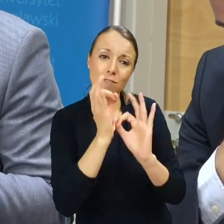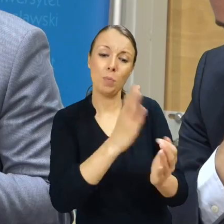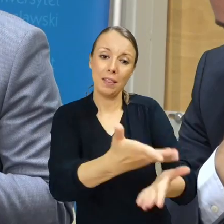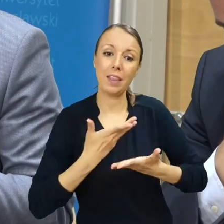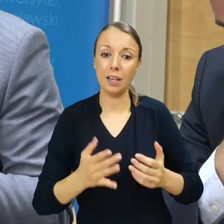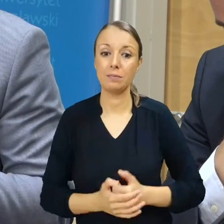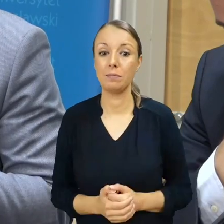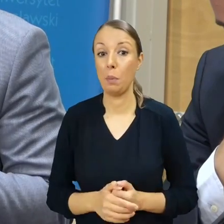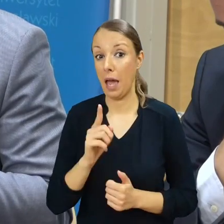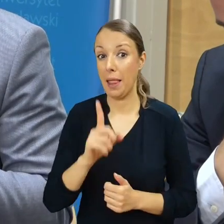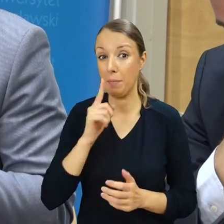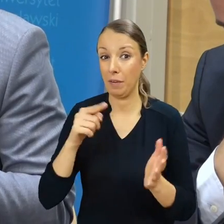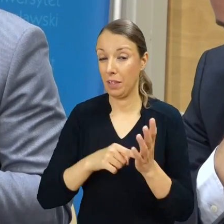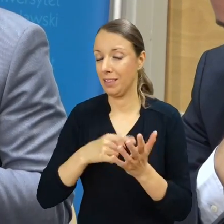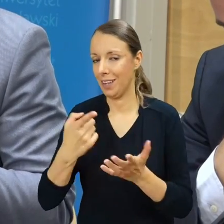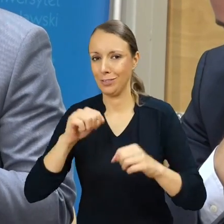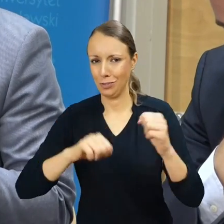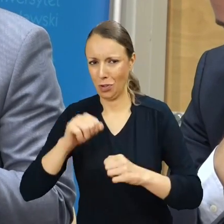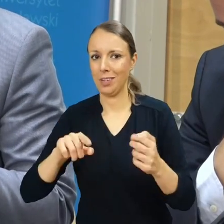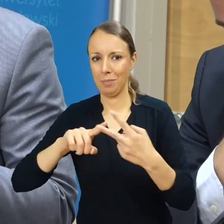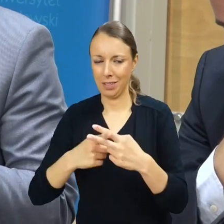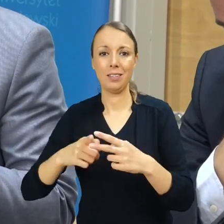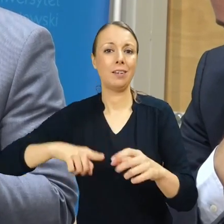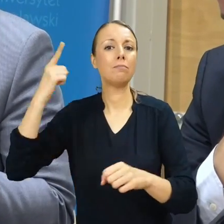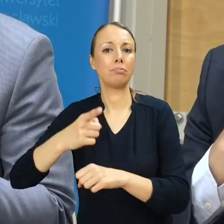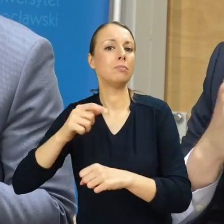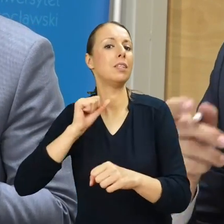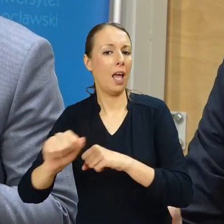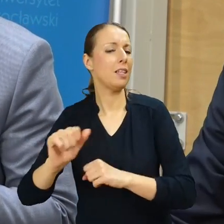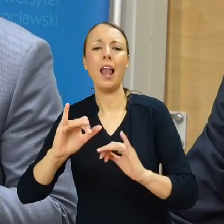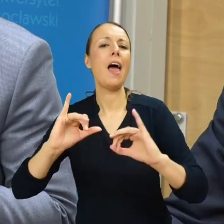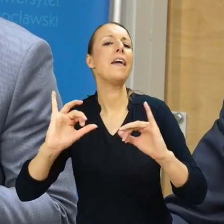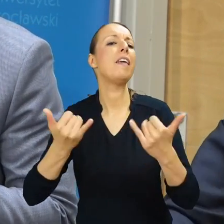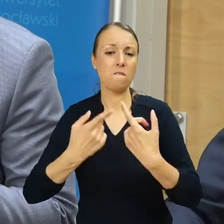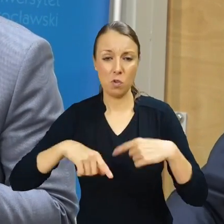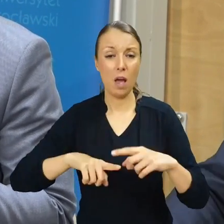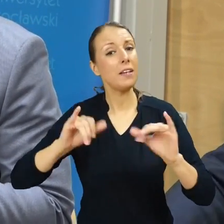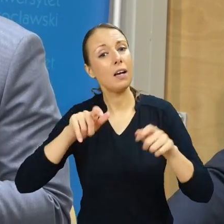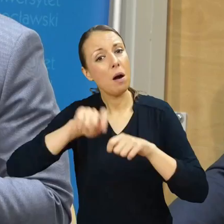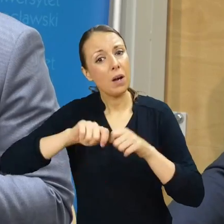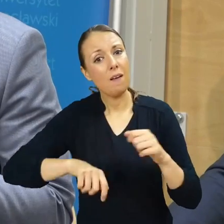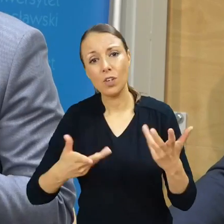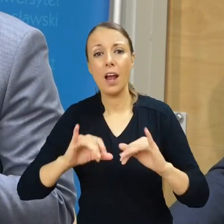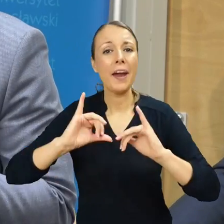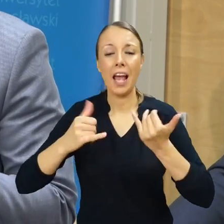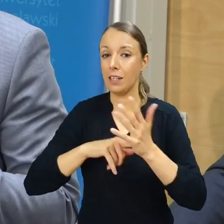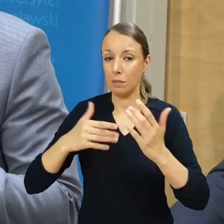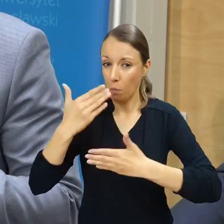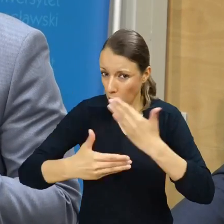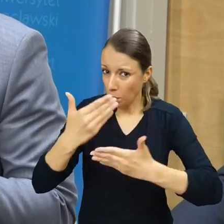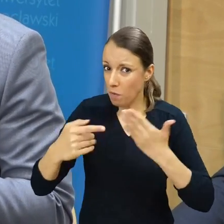drodze sądowo-administracyjnej jest wyrok, tak, ale jak go wykonać? Jak zweryfikować tutaj to postępowanie